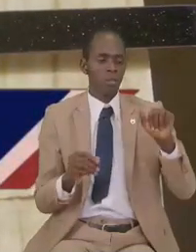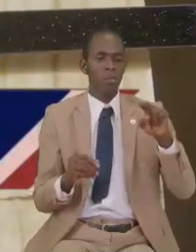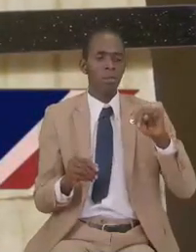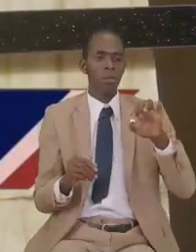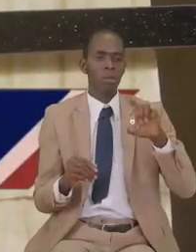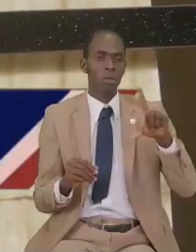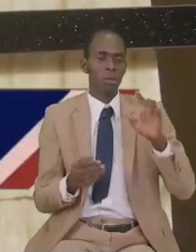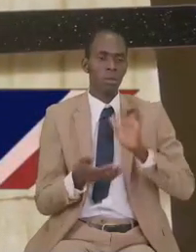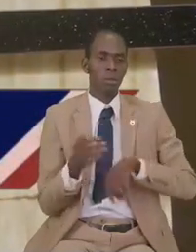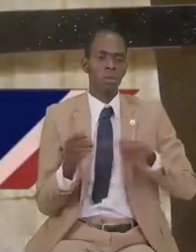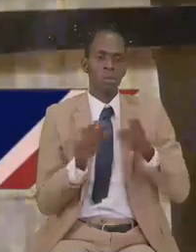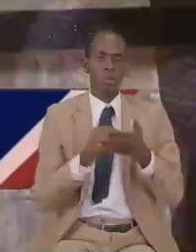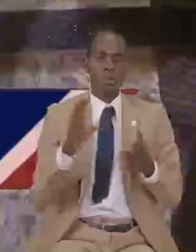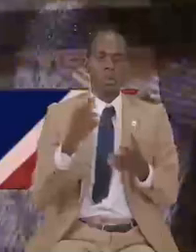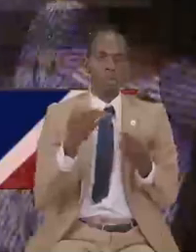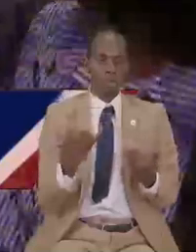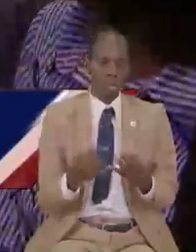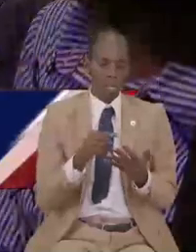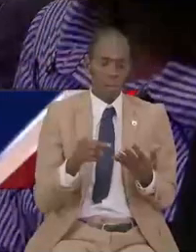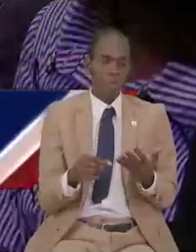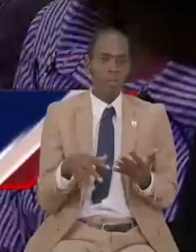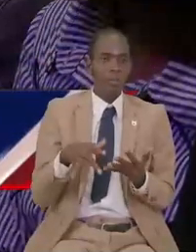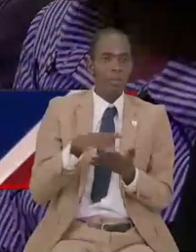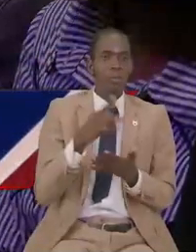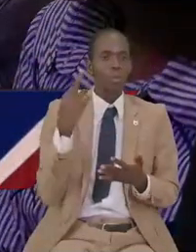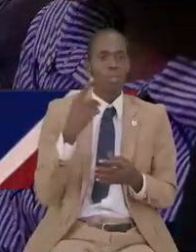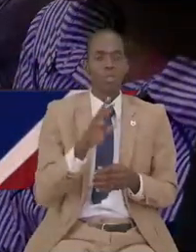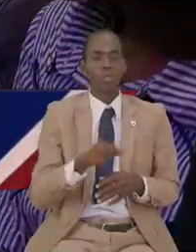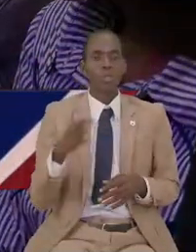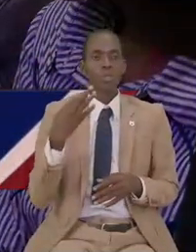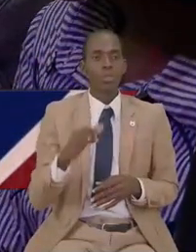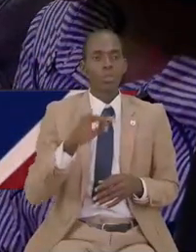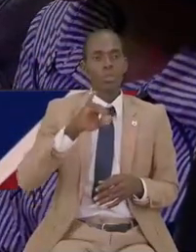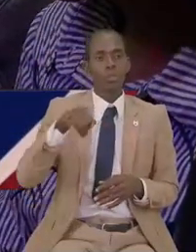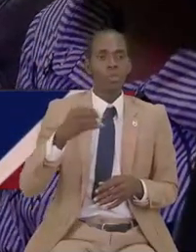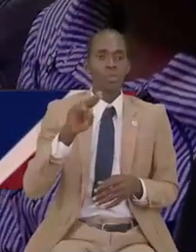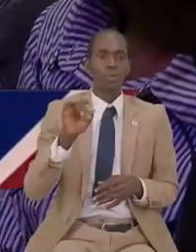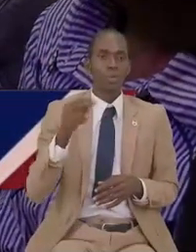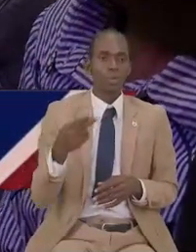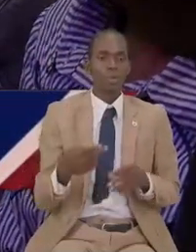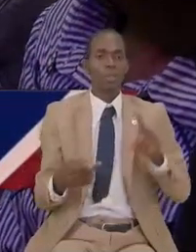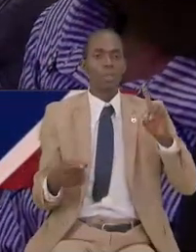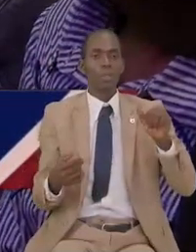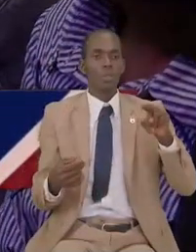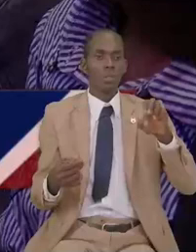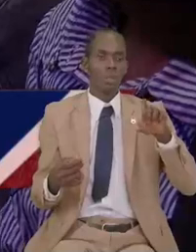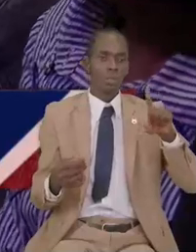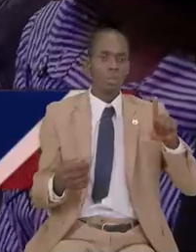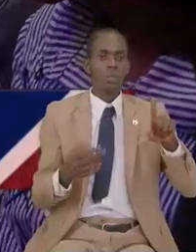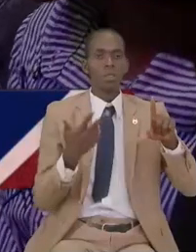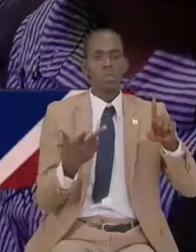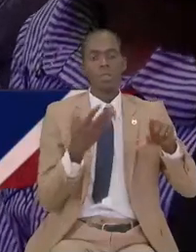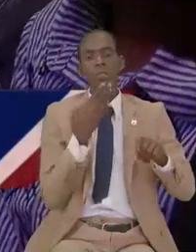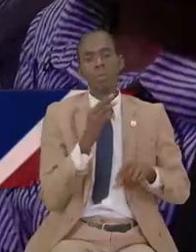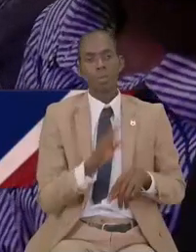6. Il y avait parmi eux, d'entre les enfants de Juda, Daniel, Anania, Michel et Azaria.